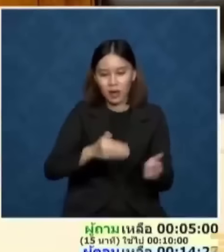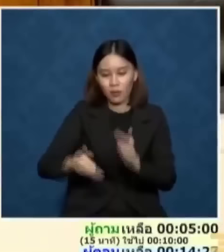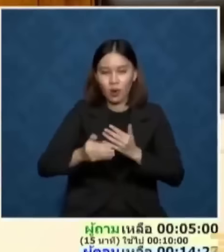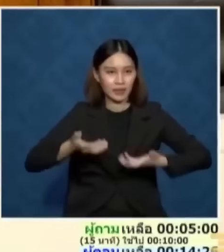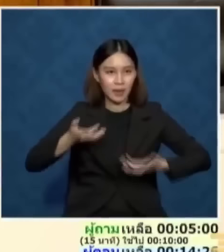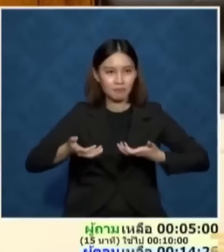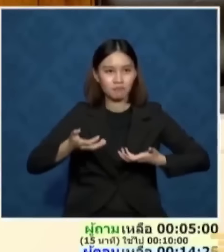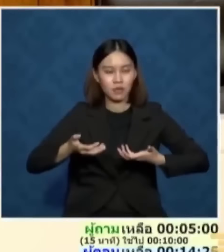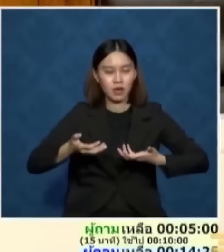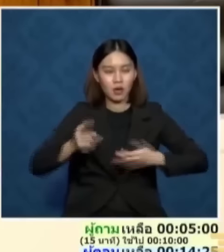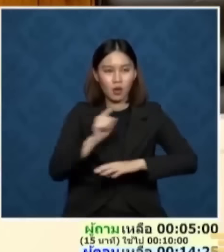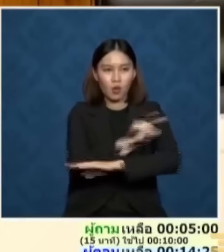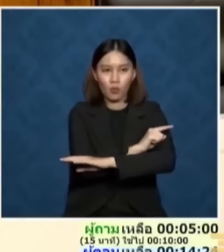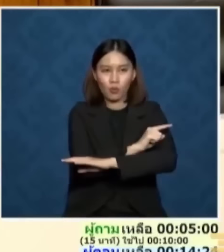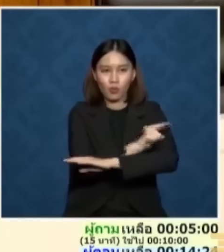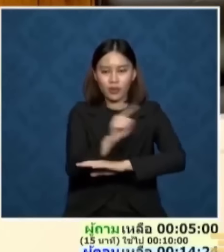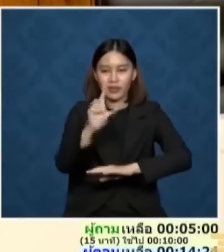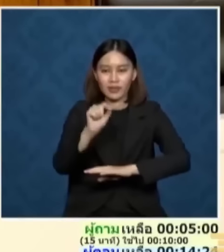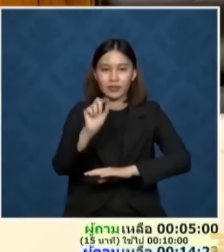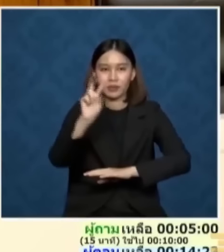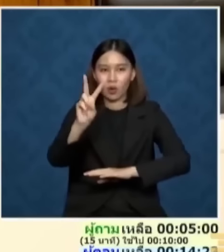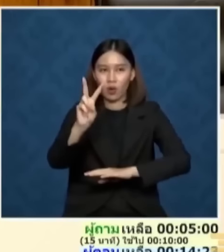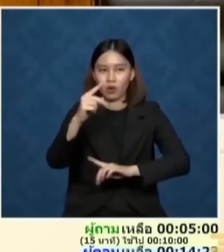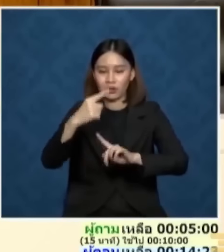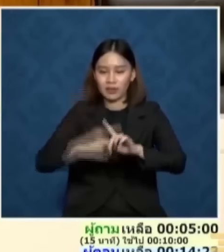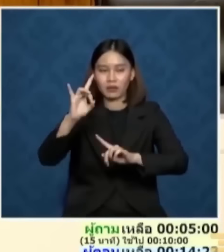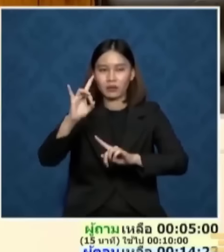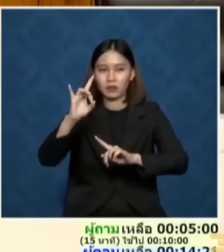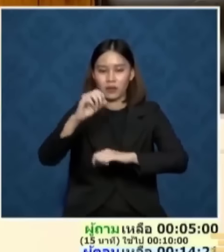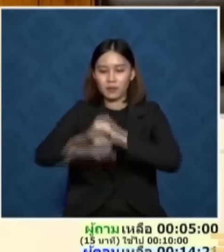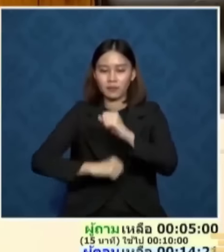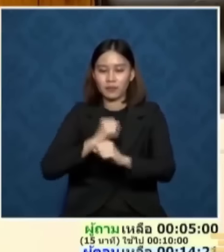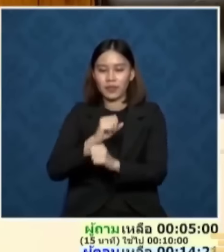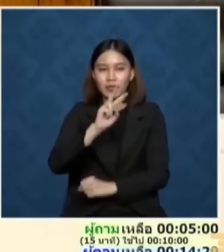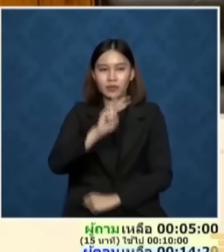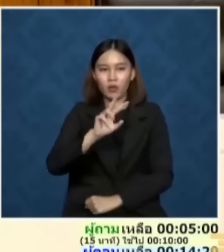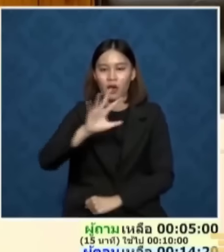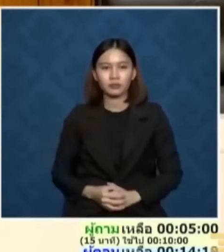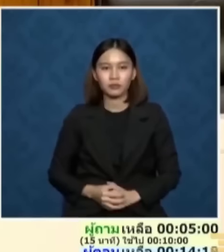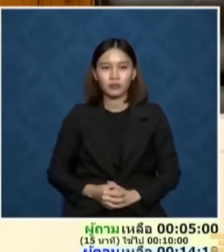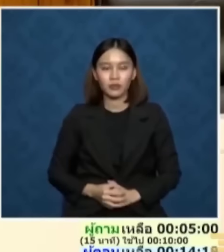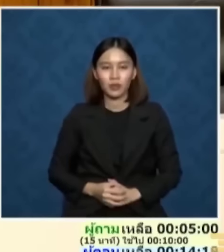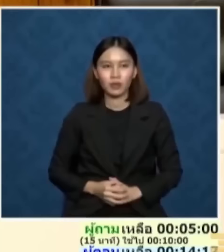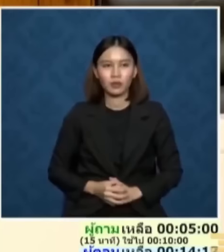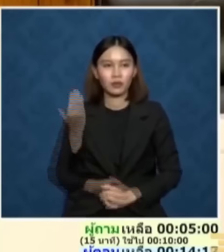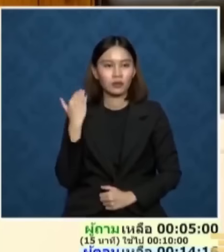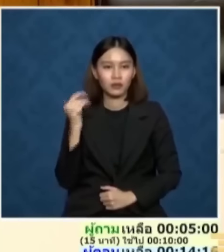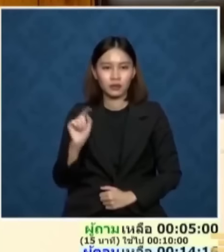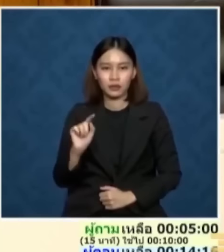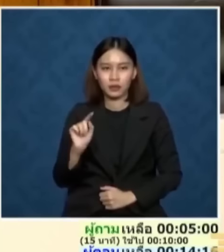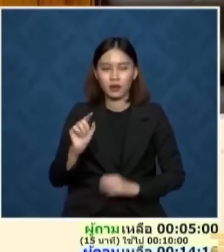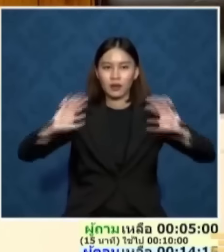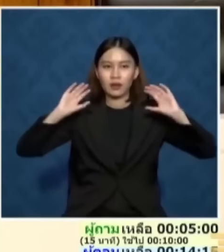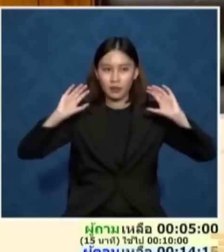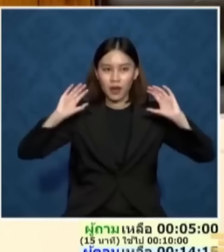ติธรรมเนี่ยเริ่มต้นเนี่ยก็ตั้งมาตั้งแต่สิ่งที่เข้าสู่กระบวนการยุติธรรมโดยคุณทักษิณก